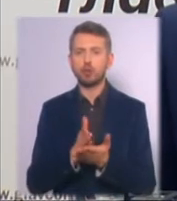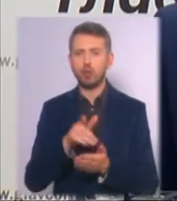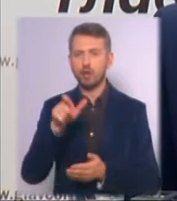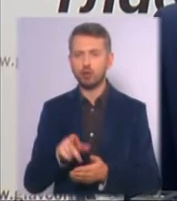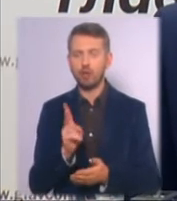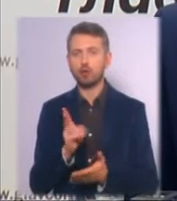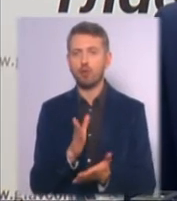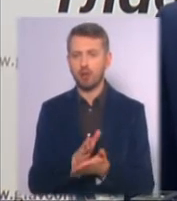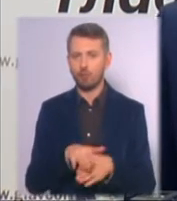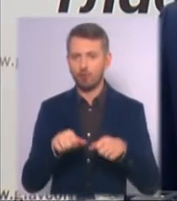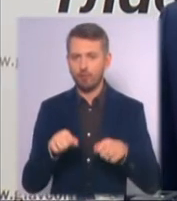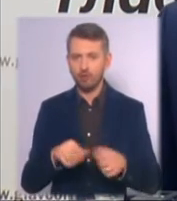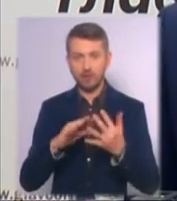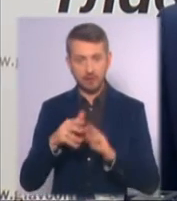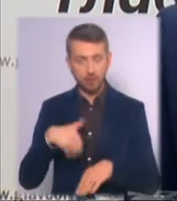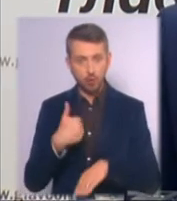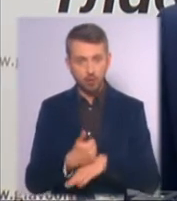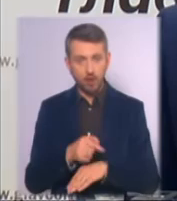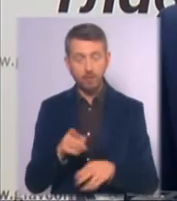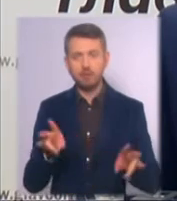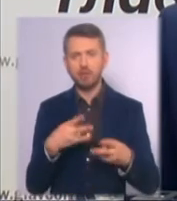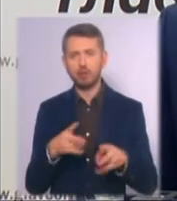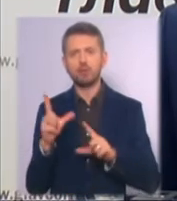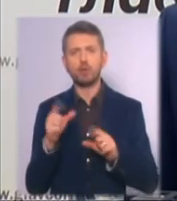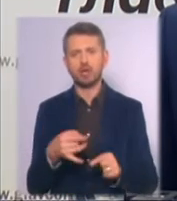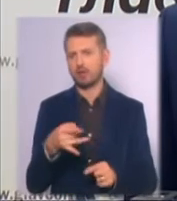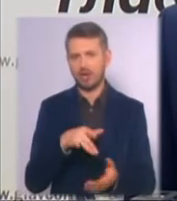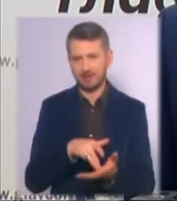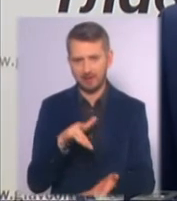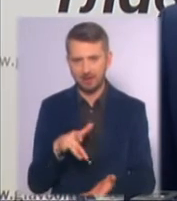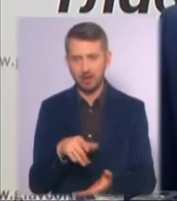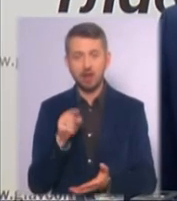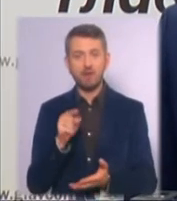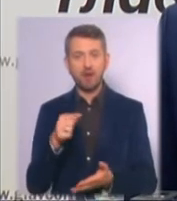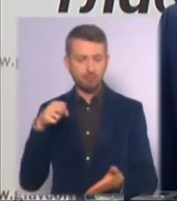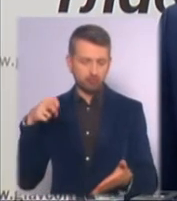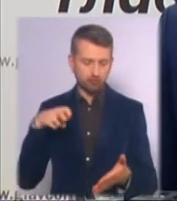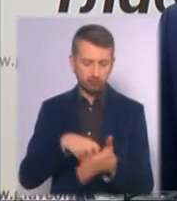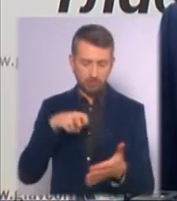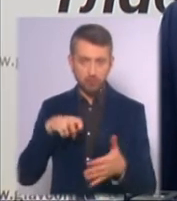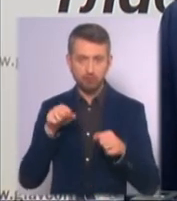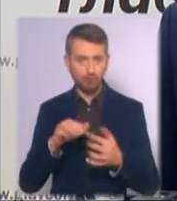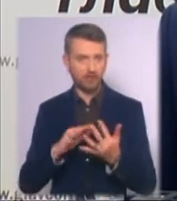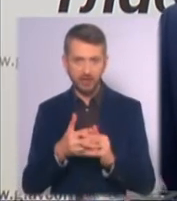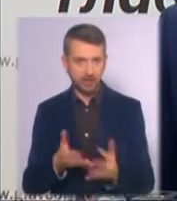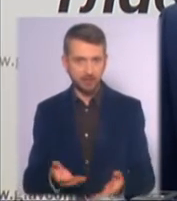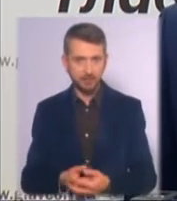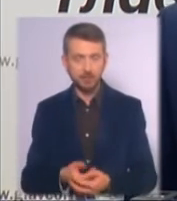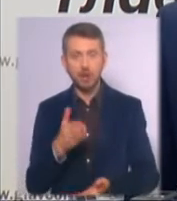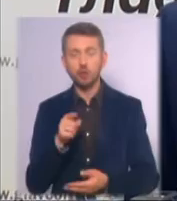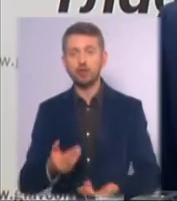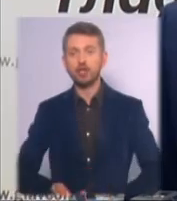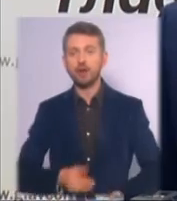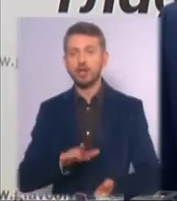виконавчі повноваження, тобто сільський голова, вам не потрібно їхати в райцентр, вам штампік можуть поставити в селі. Якщо ви живете в